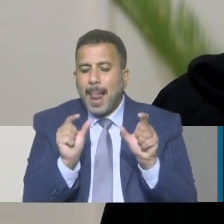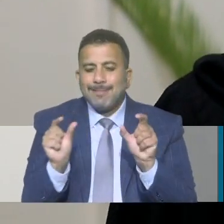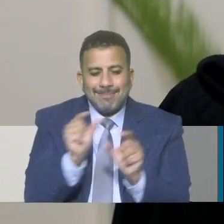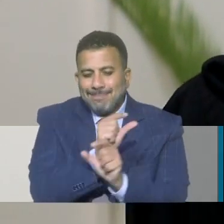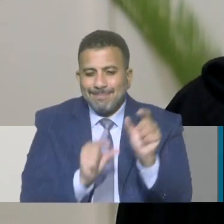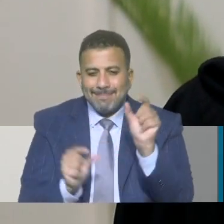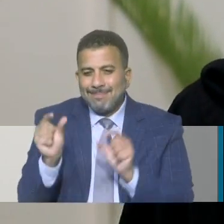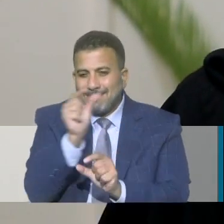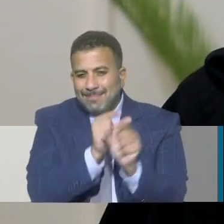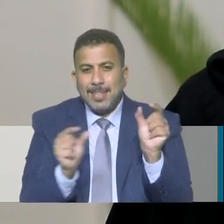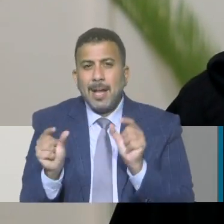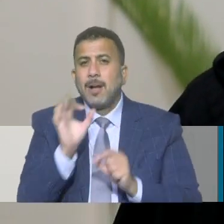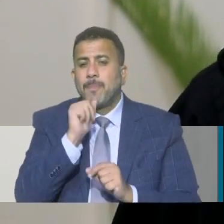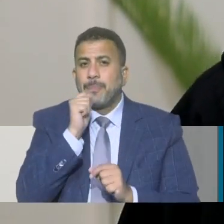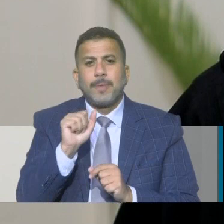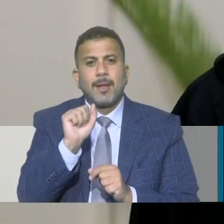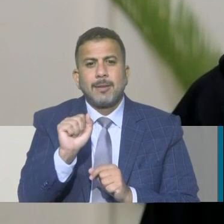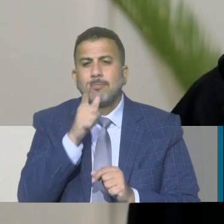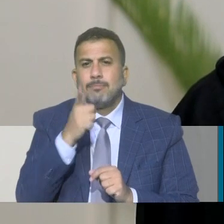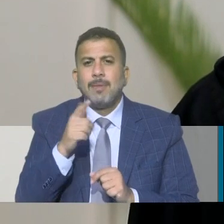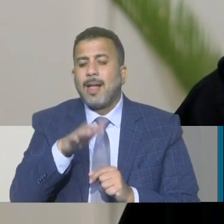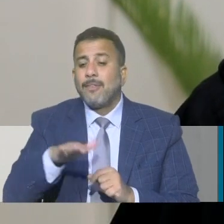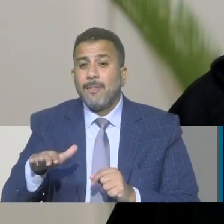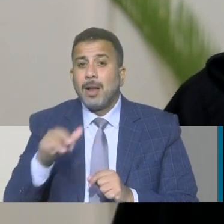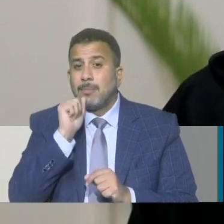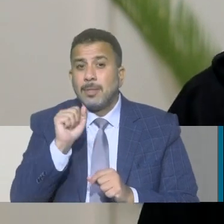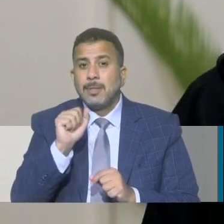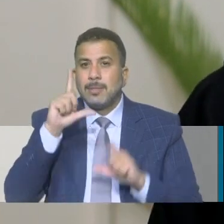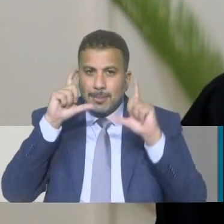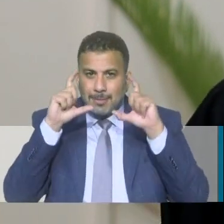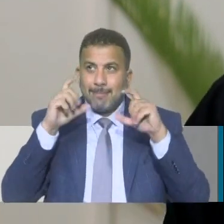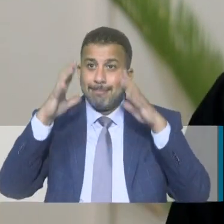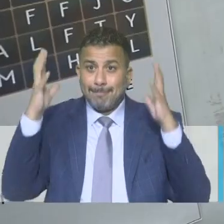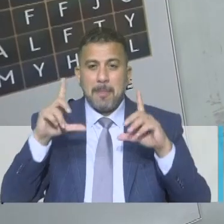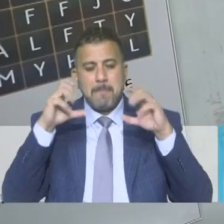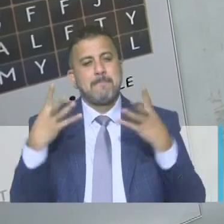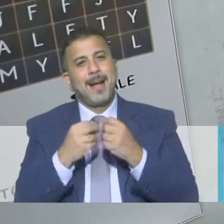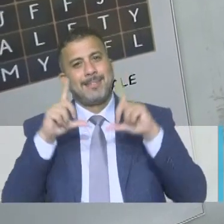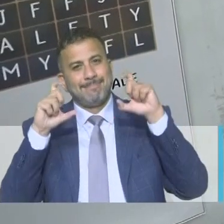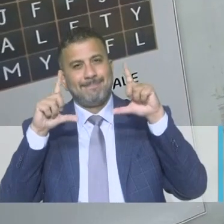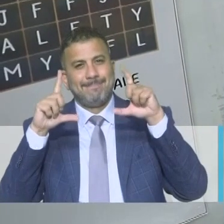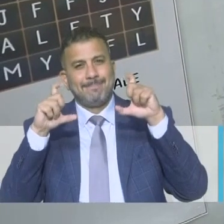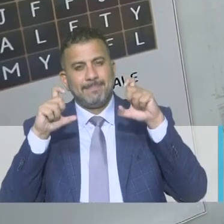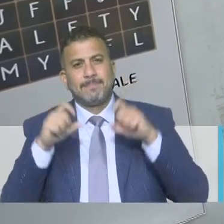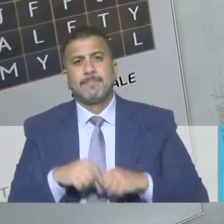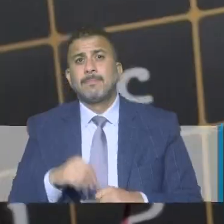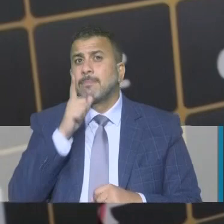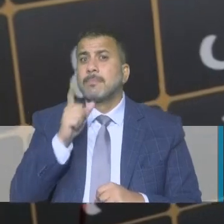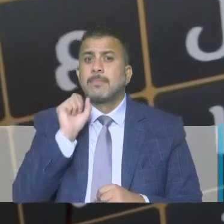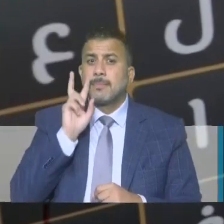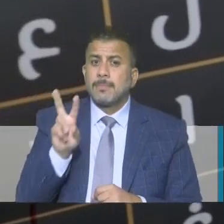عندنا مجسم الباصل الكبير الذي يسمح للأطفال بالتقاط الصور التذكارية. الأنشطة في